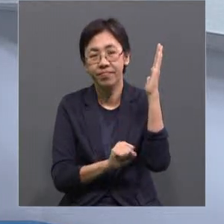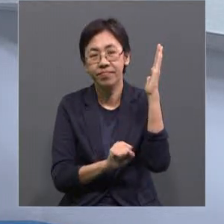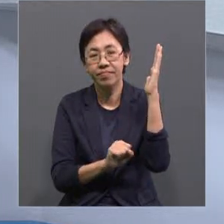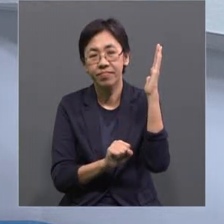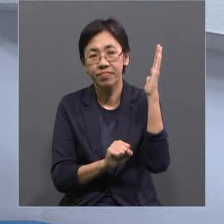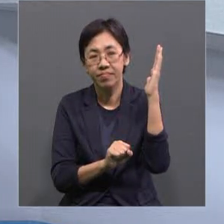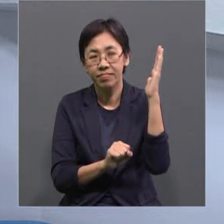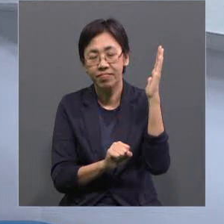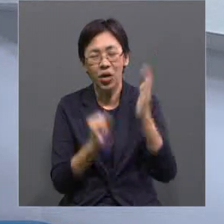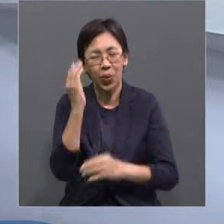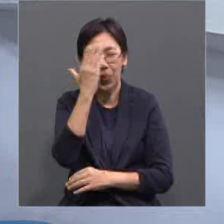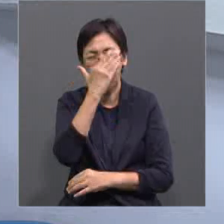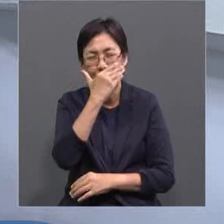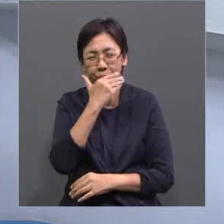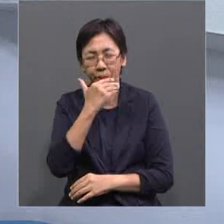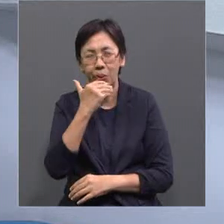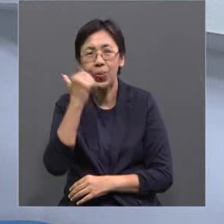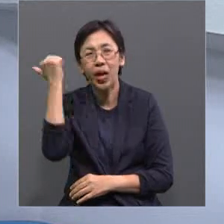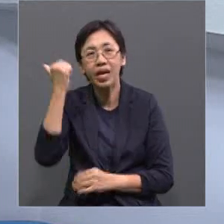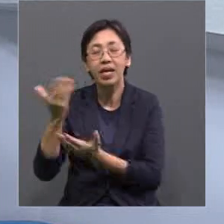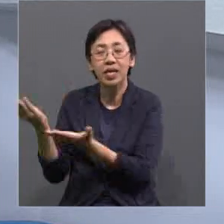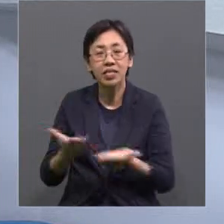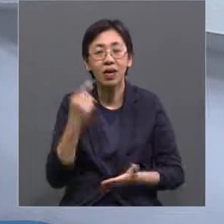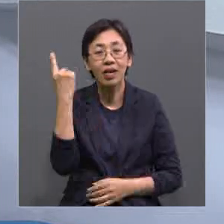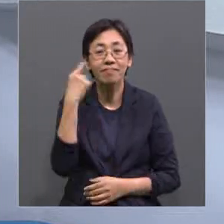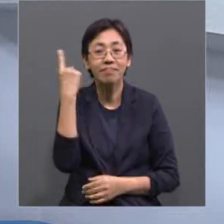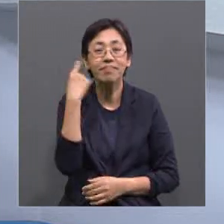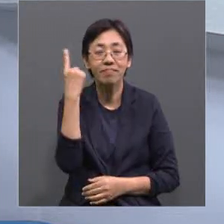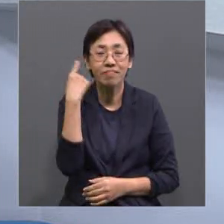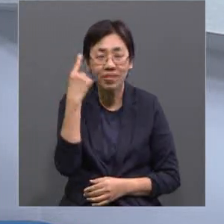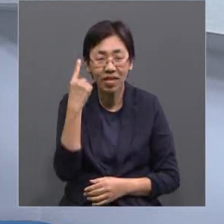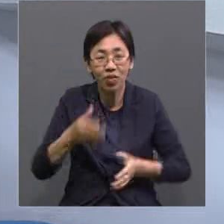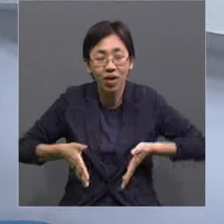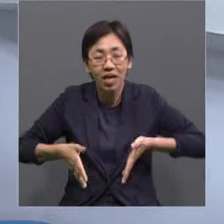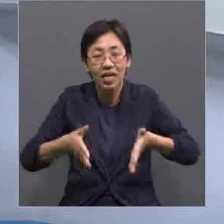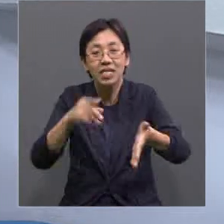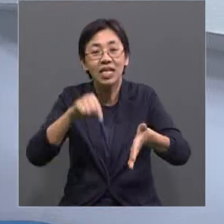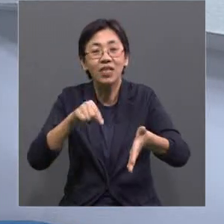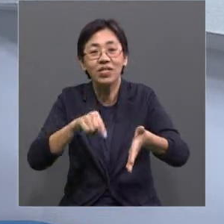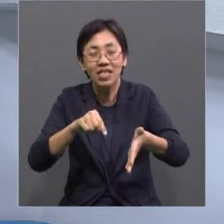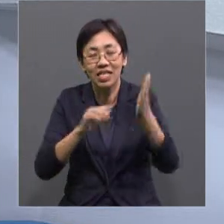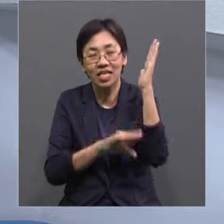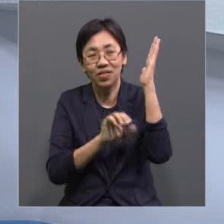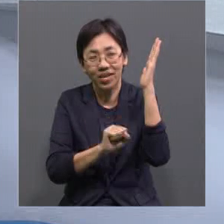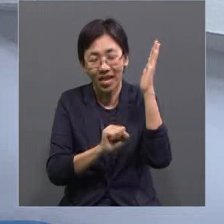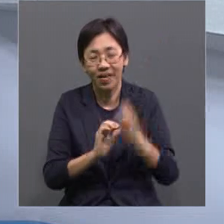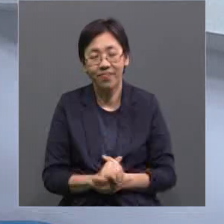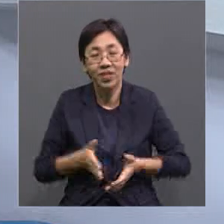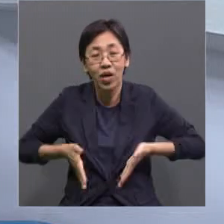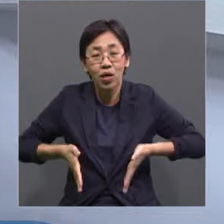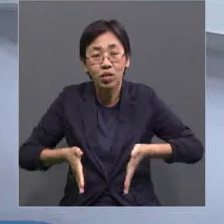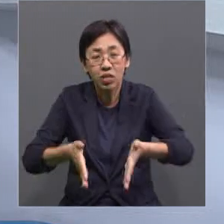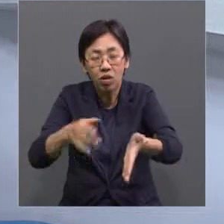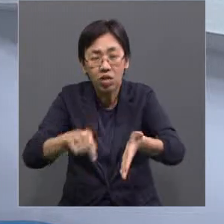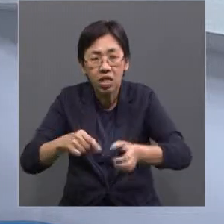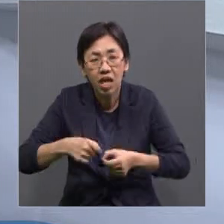ามีการเนรมิตให้สวยงามแล้วเพื่อที่จะต้อนรับนักท่องเที่ยวกันเป็นอย่างดีเลยที่ถนนสุภสารรังสรรค์ค่ะถนนเส้นนี้